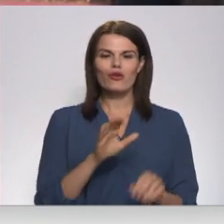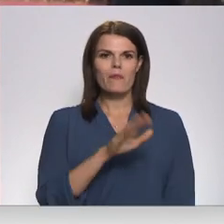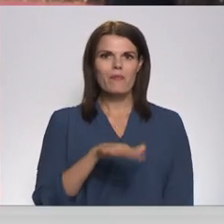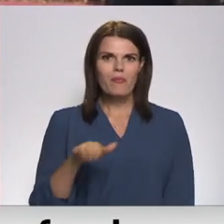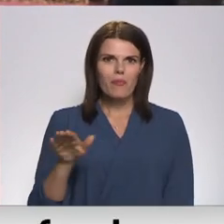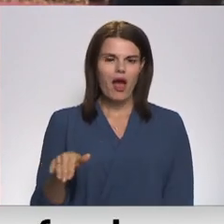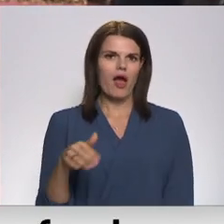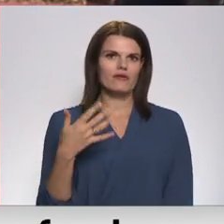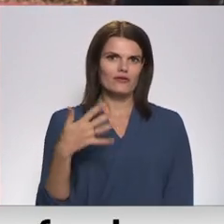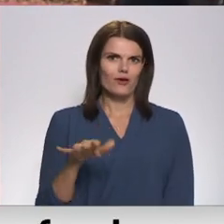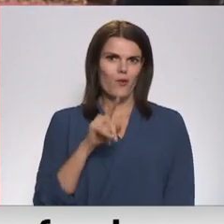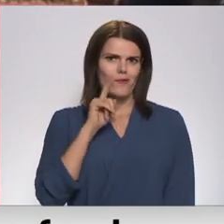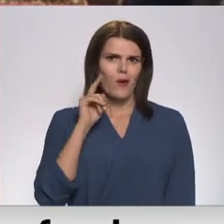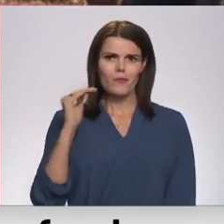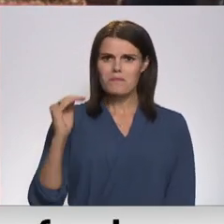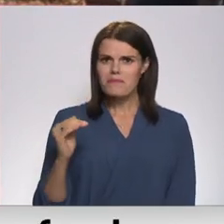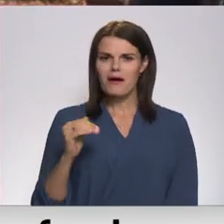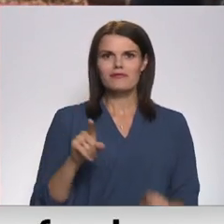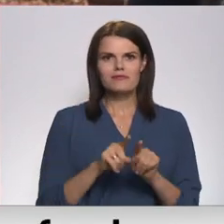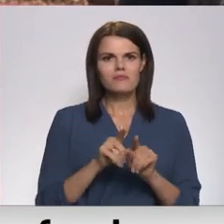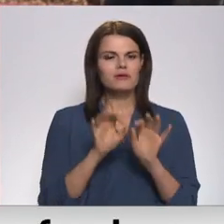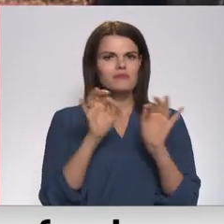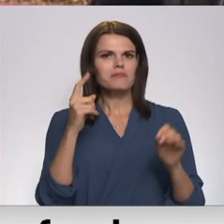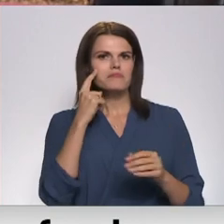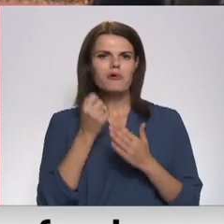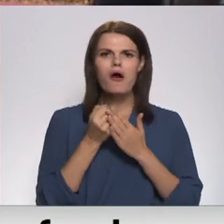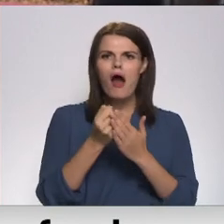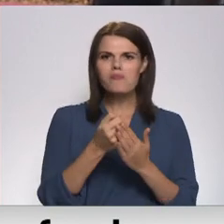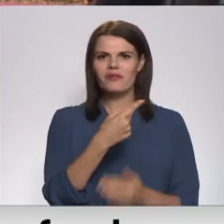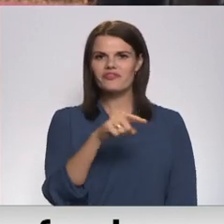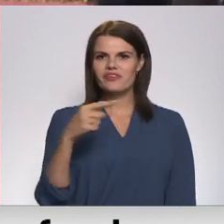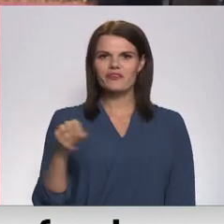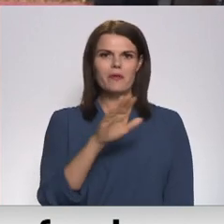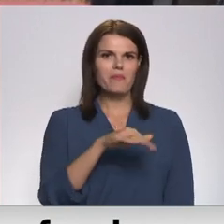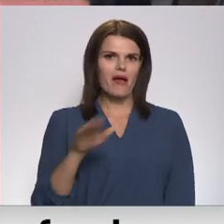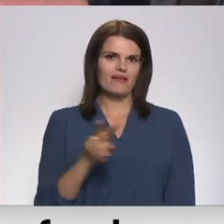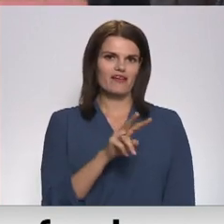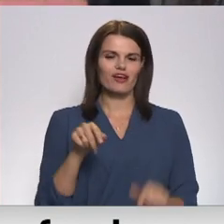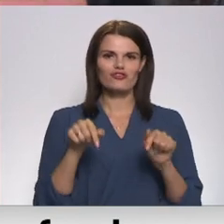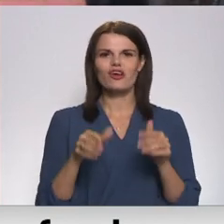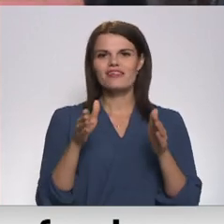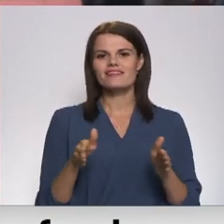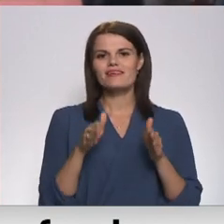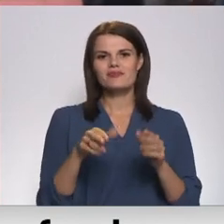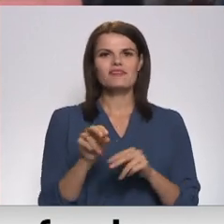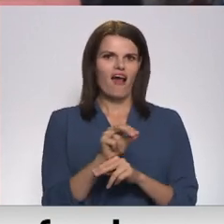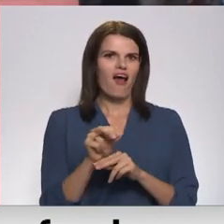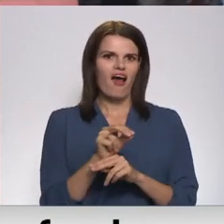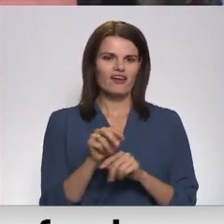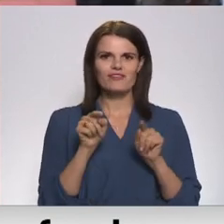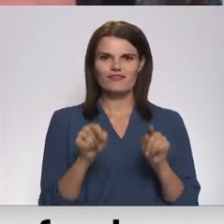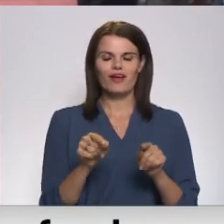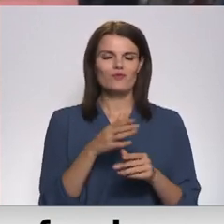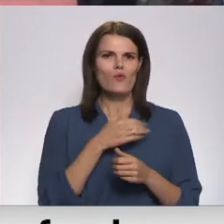jau tādā jaunā vecumā sāk atbalstīt citus bērnus, kas šeit pat Bērnu slimnīcā ārstējas. Nu, tas ir gan